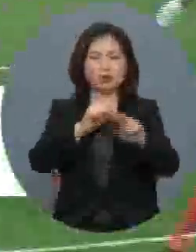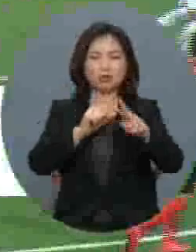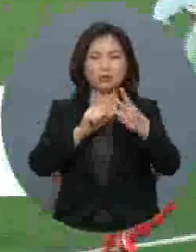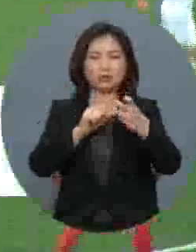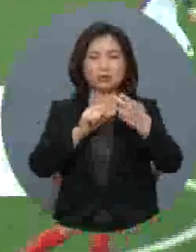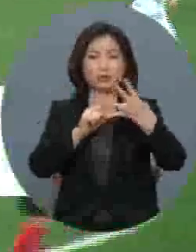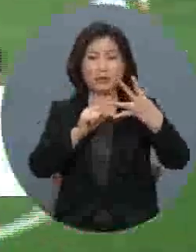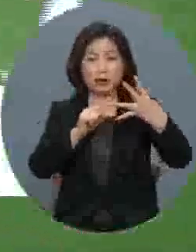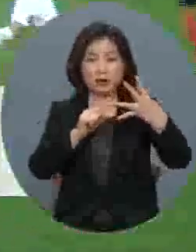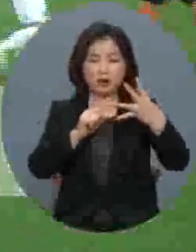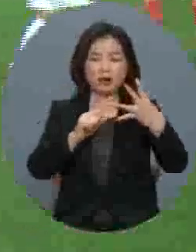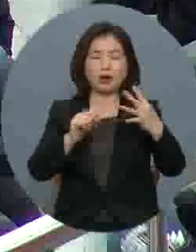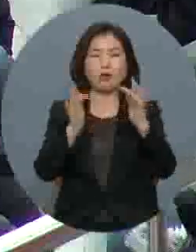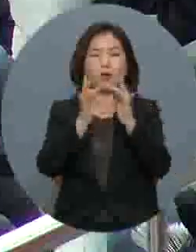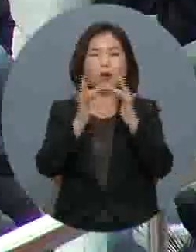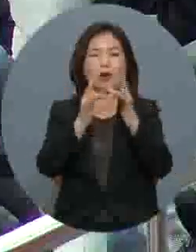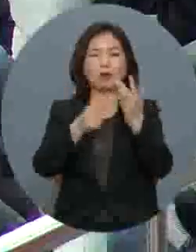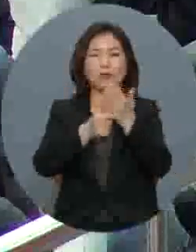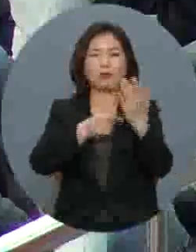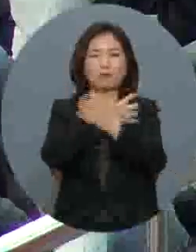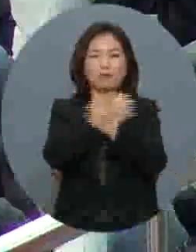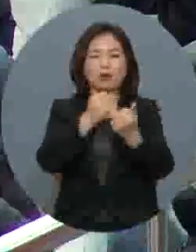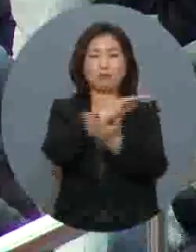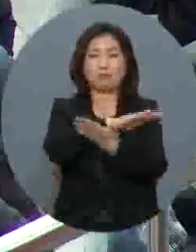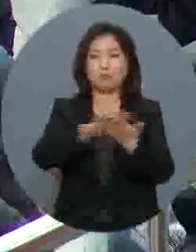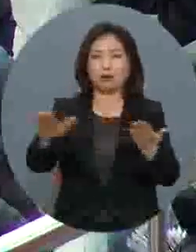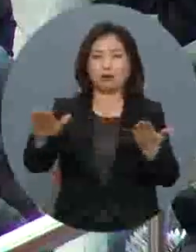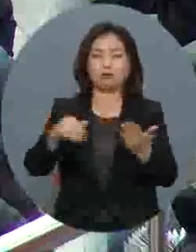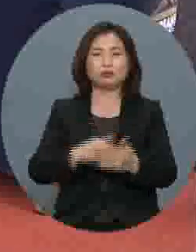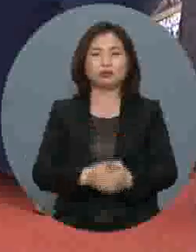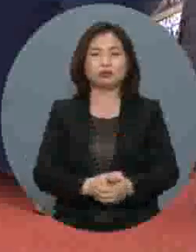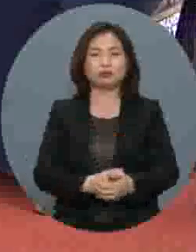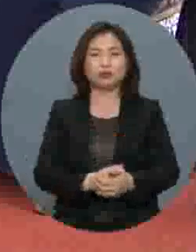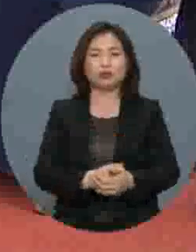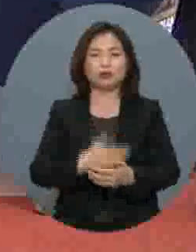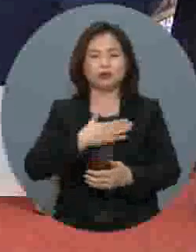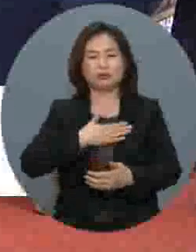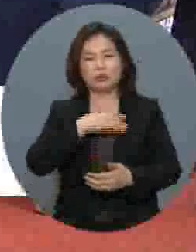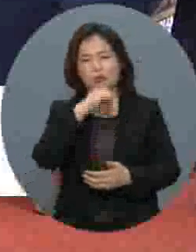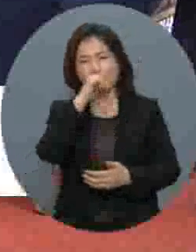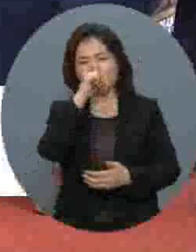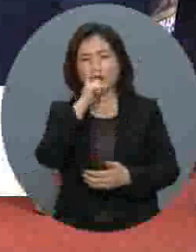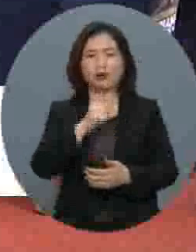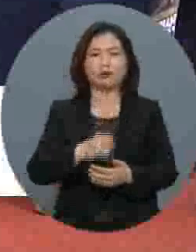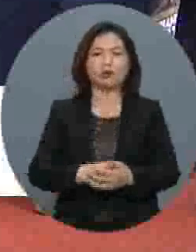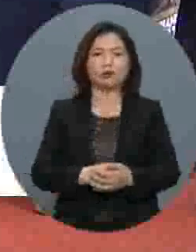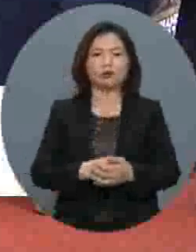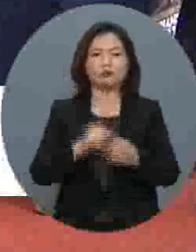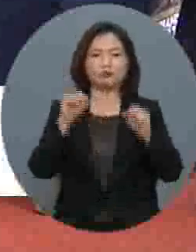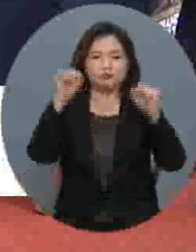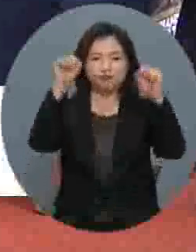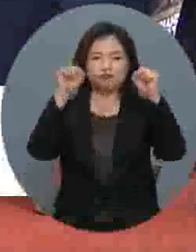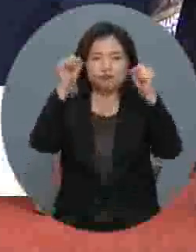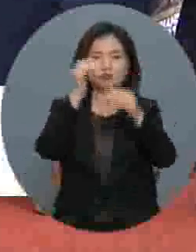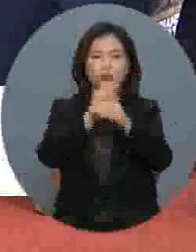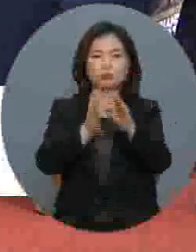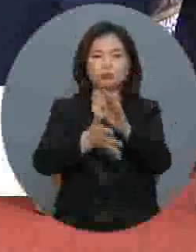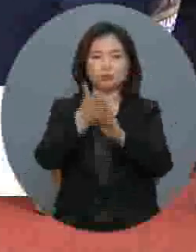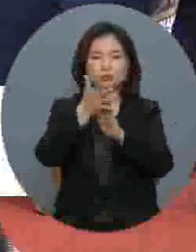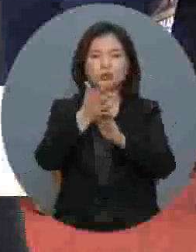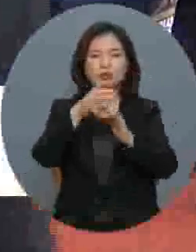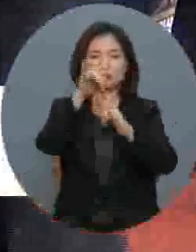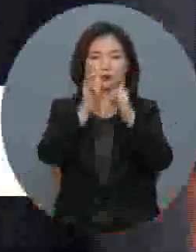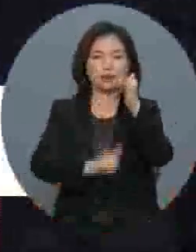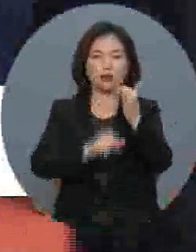724석의 가변 좌석은 온라인 예매 매진까지 기록했습니다. 흐뭇하고 우리 김천 스포츠 중심 도시의